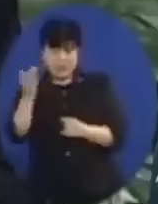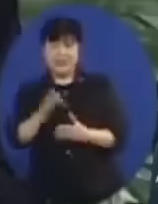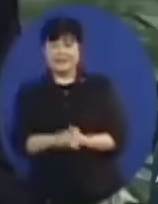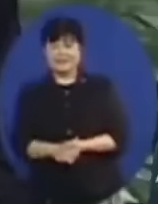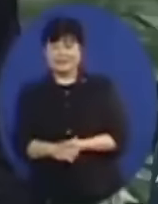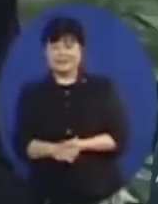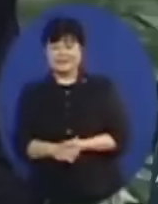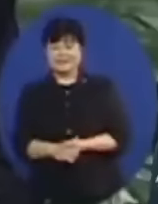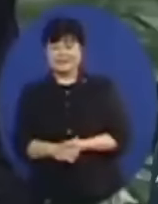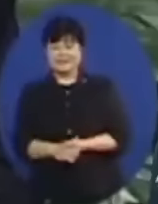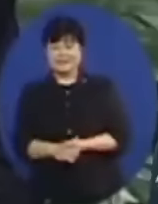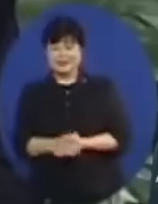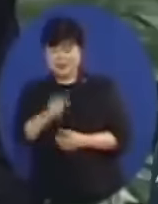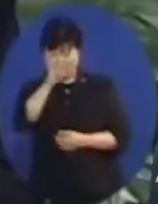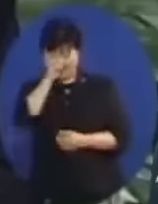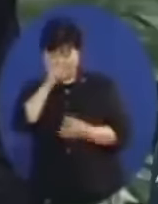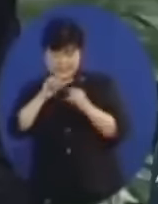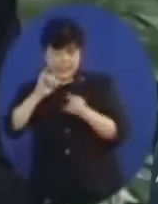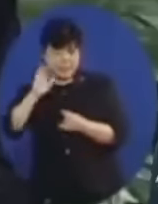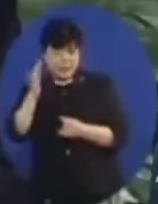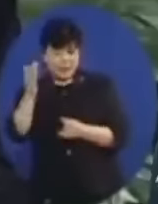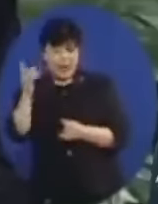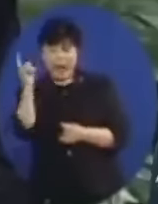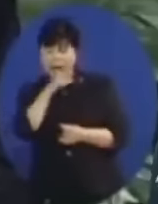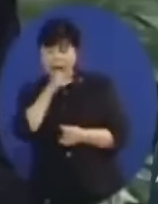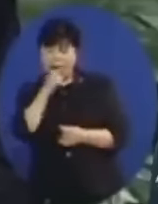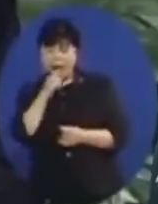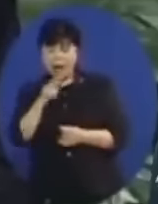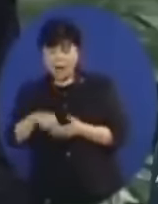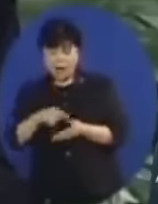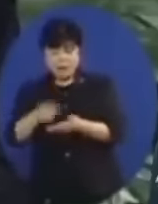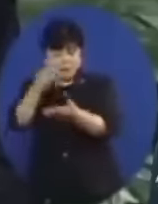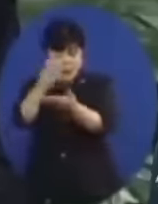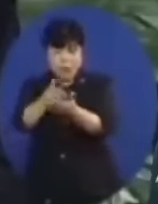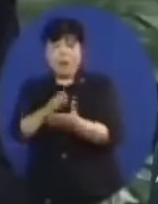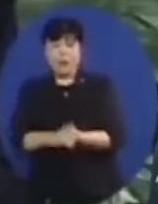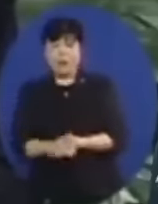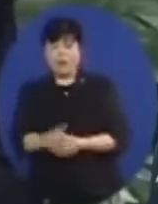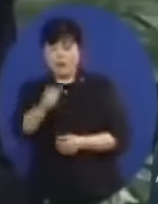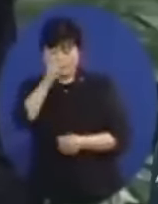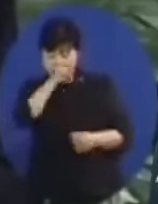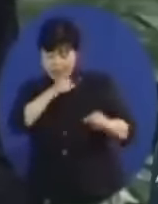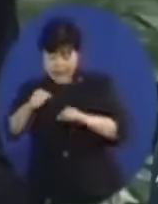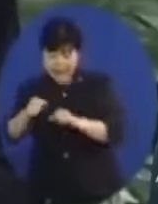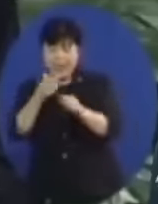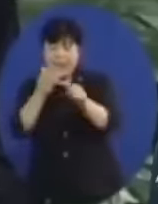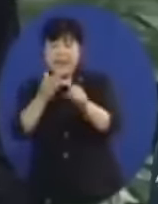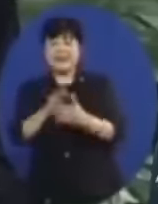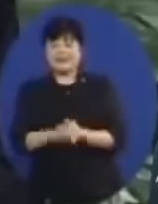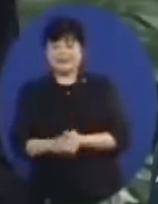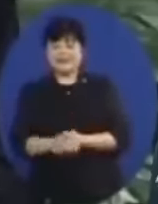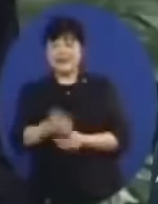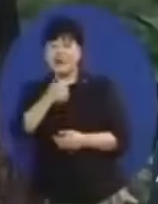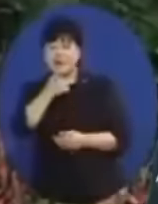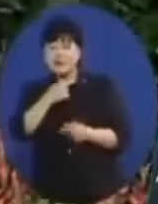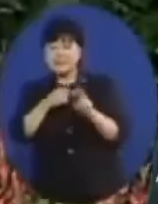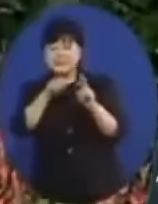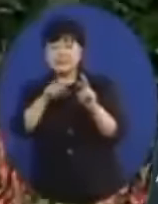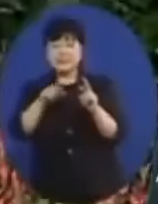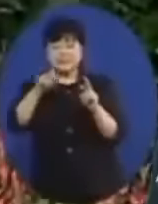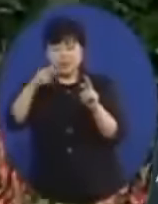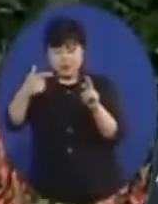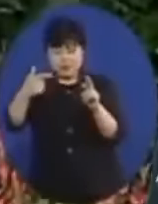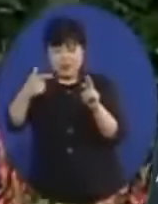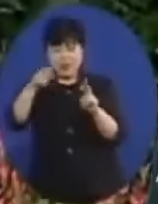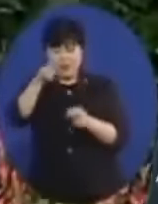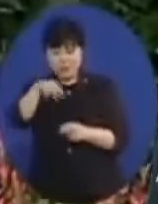것입니다. 내가 선한 사람이 되는 것입니다. 악을 악으로 청산치 말고 선을 행하라고 말하는 것입니다. 로마서 12장 11절 우리